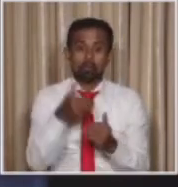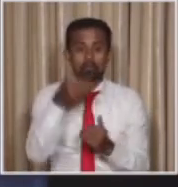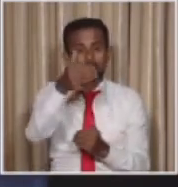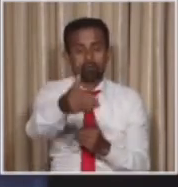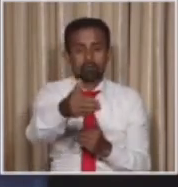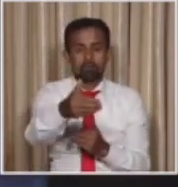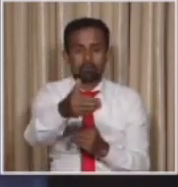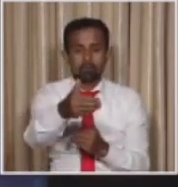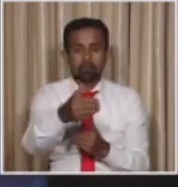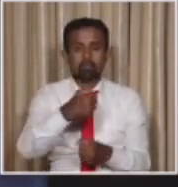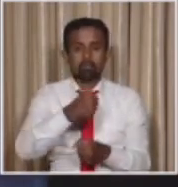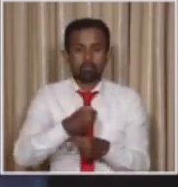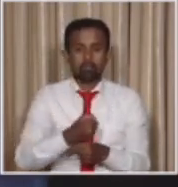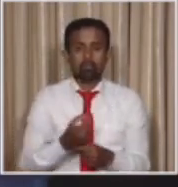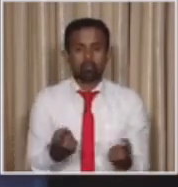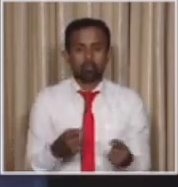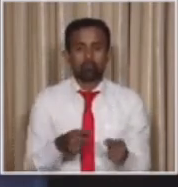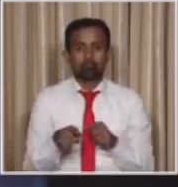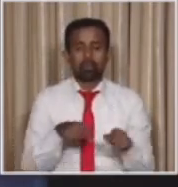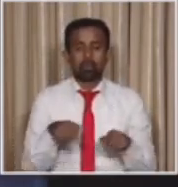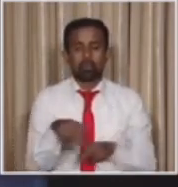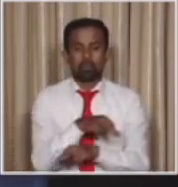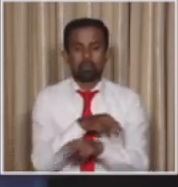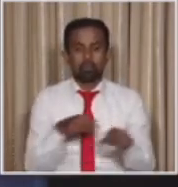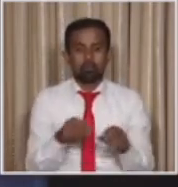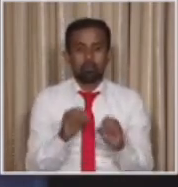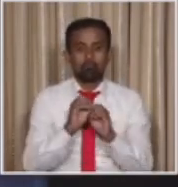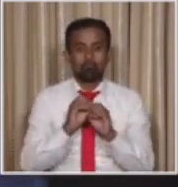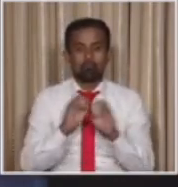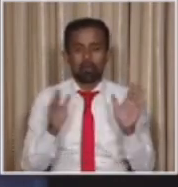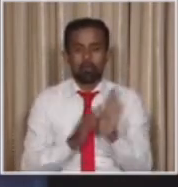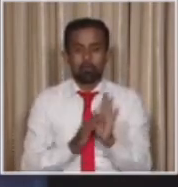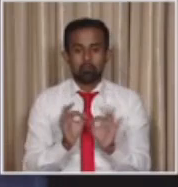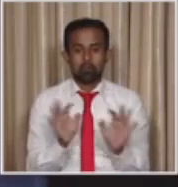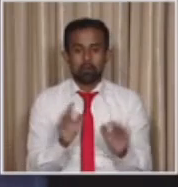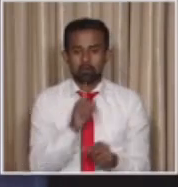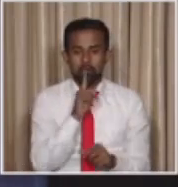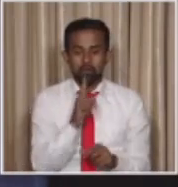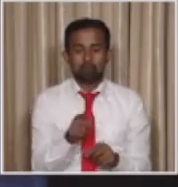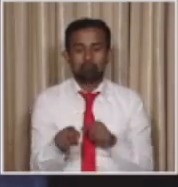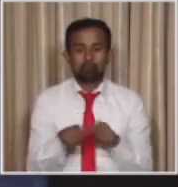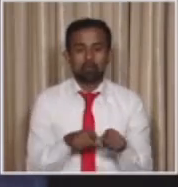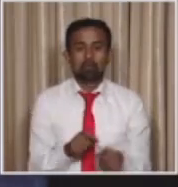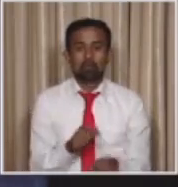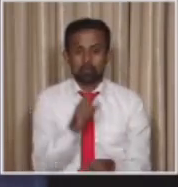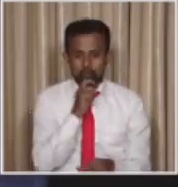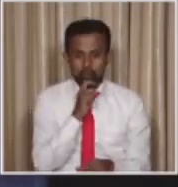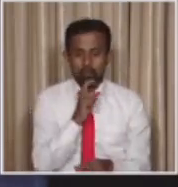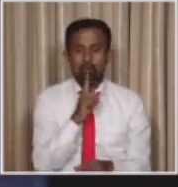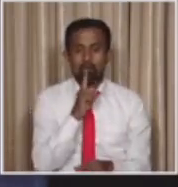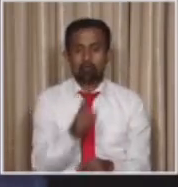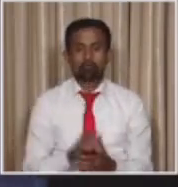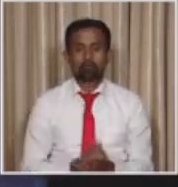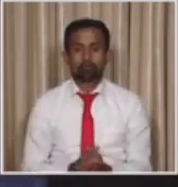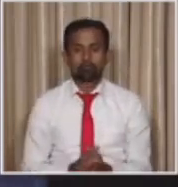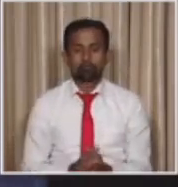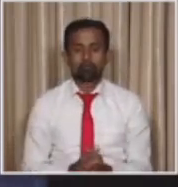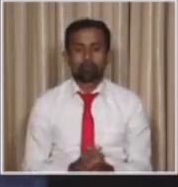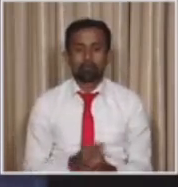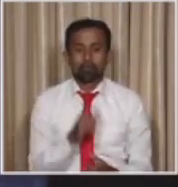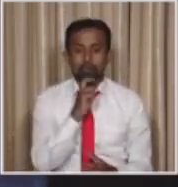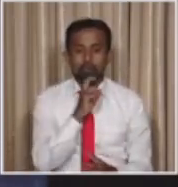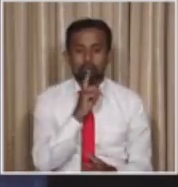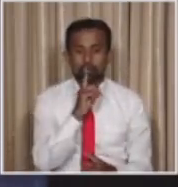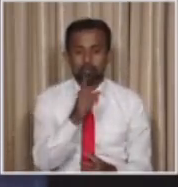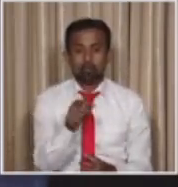නිසා කරුණාකර ආණ්ඩුවට අවශ්‍ය විදියට හැසිරියල්ලා කියන පණිවිඩය මාධ්‍ය ආයතනවල දෙනවා ඒ වගේම අධිකරණයටත් දෙනවා කරු සභාපතිතුමනි අධිකරණයට